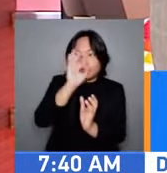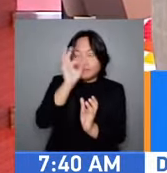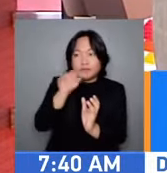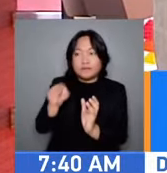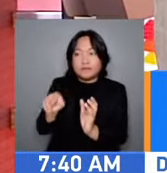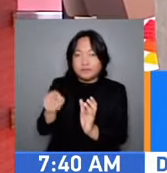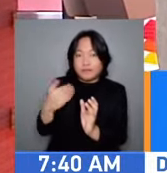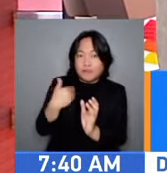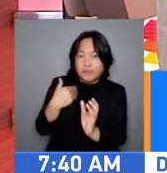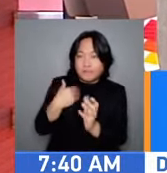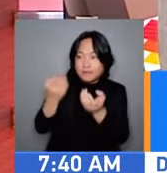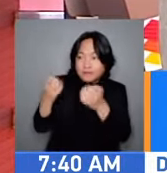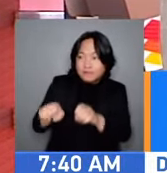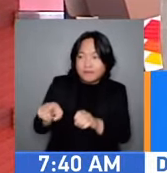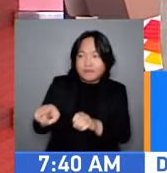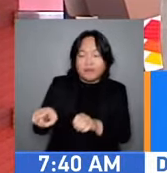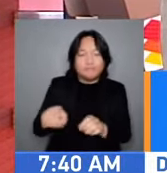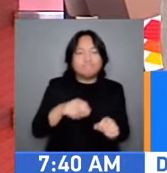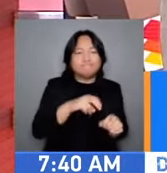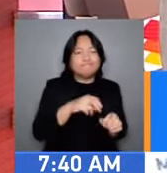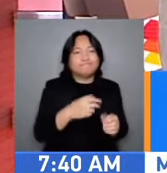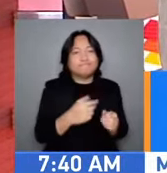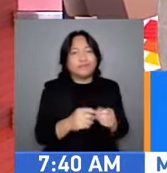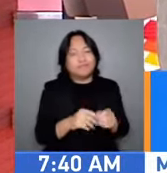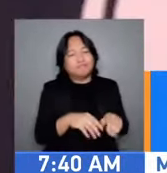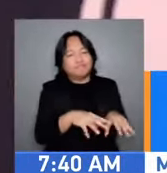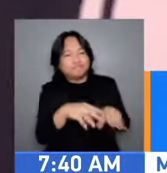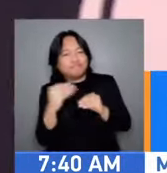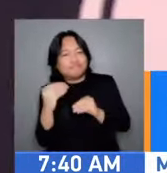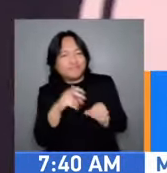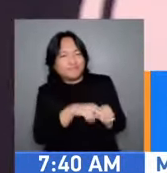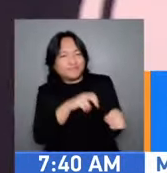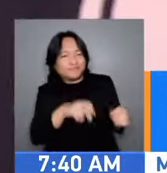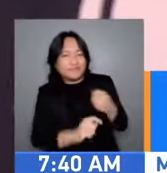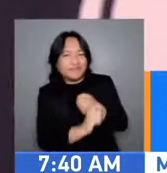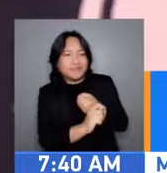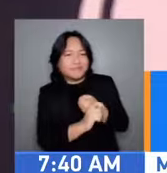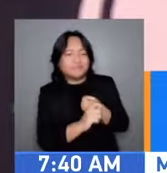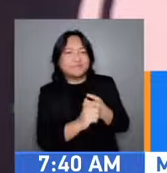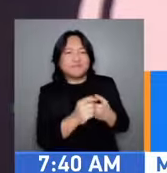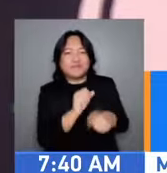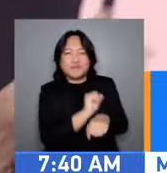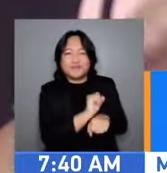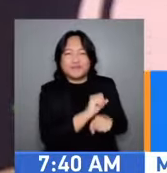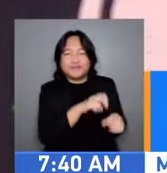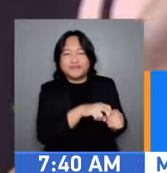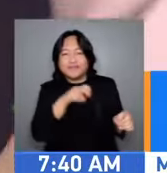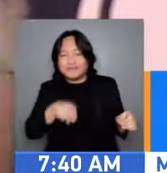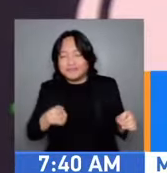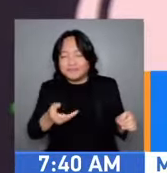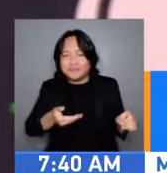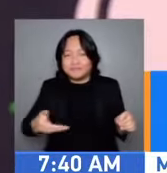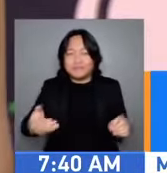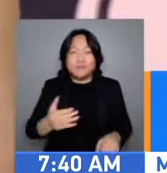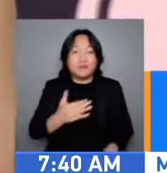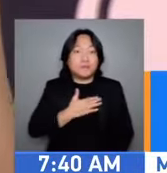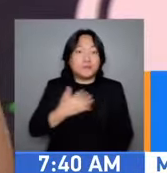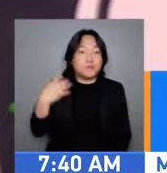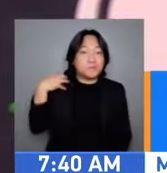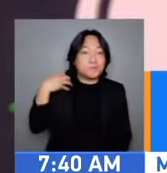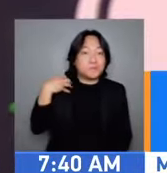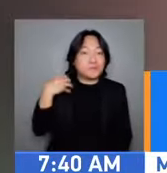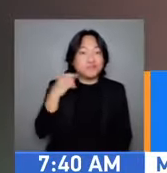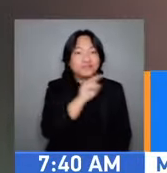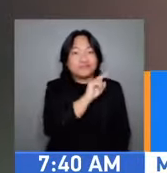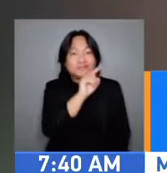actually I'm really happy dahil ginugol nila ako yung mga katrabaho. Even my boss, yung mga boss ko. Oh, nakita they nila. They know that I'm